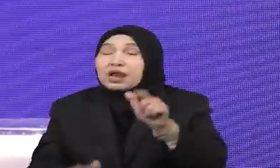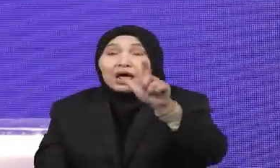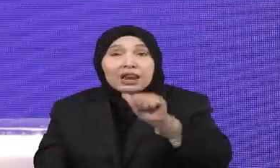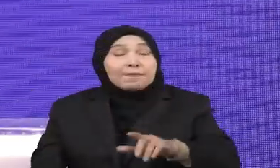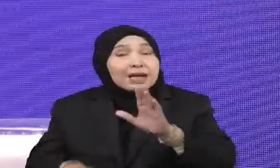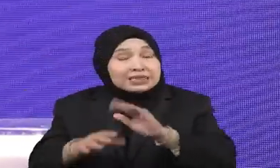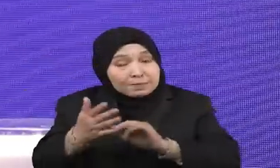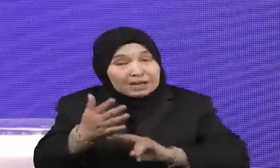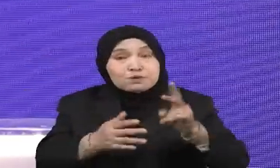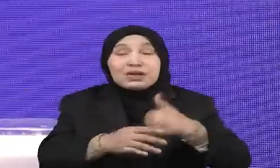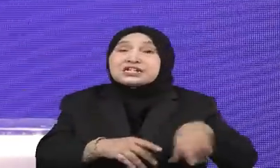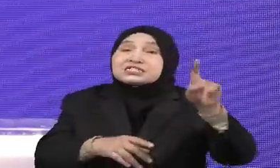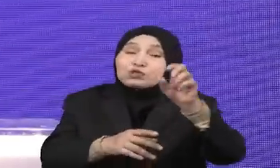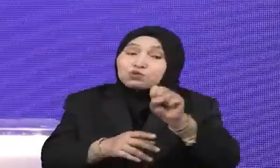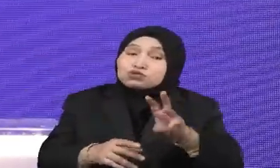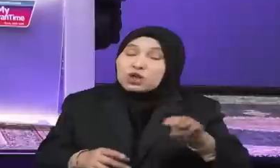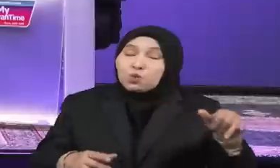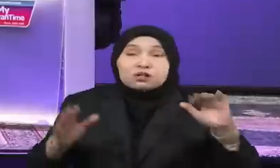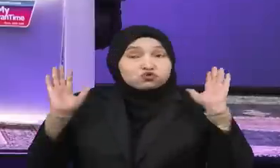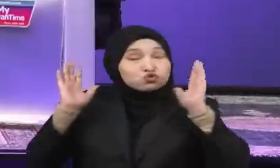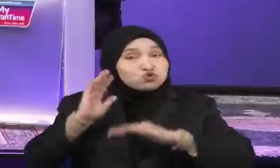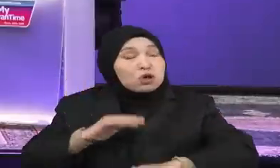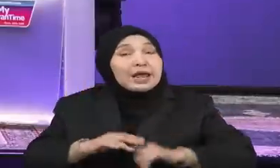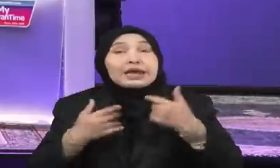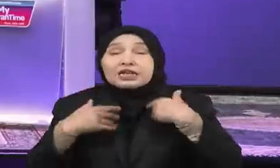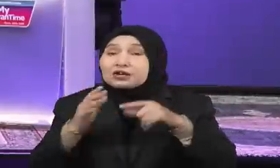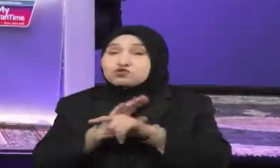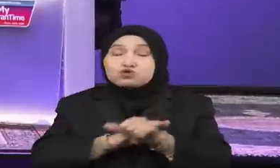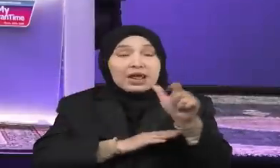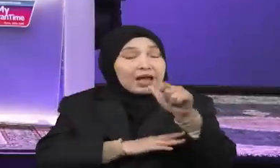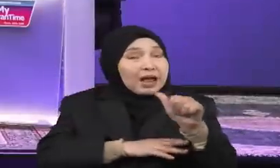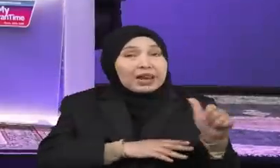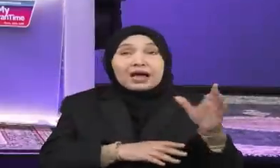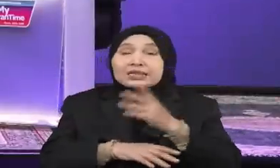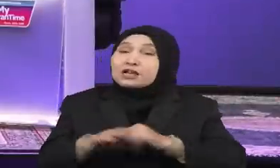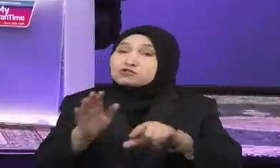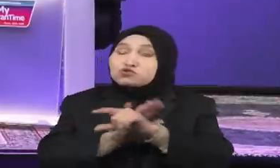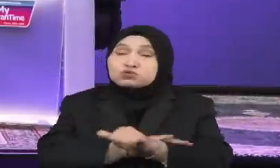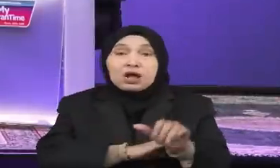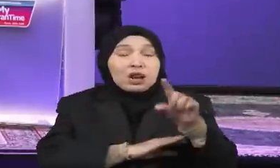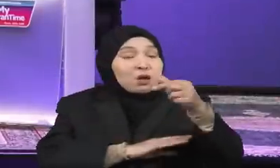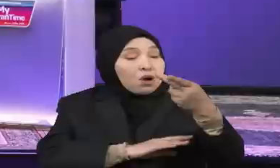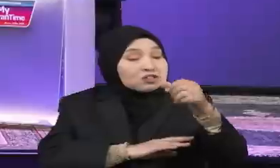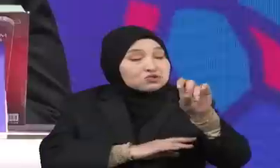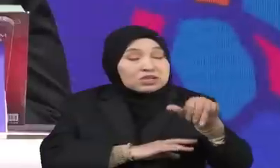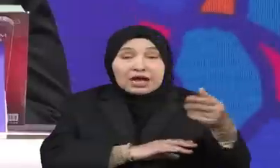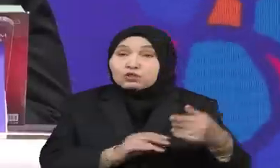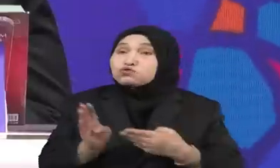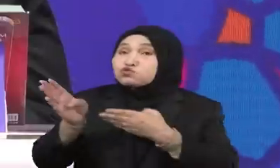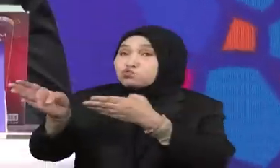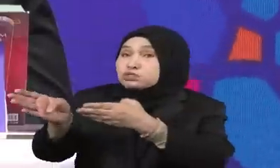pada satu satu Syawal maksudnya sembahyang tersebut ada Surah al-a'la dan juga surah al-ghasyah dibaca sunnah nabi